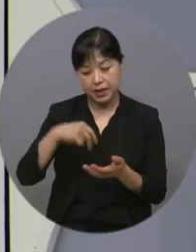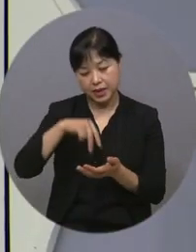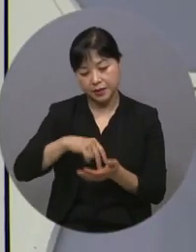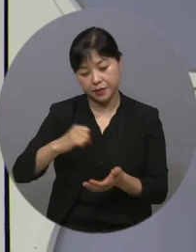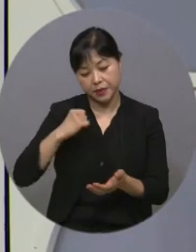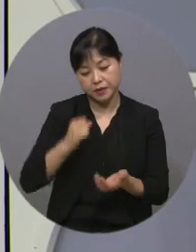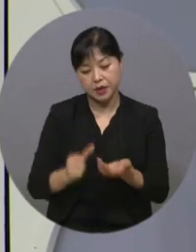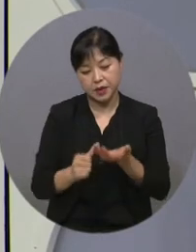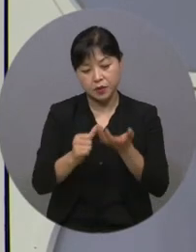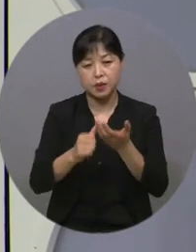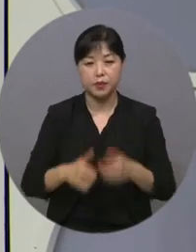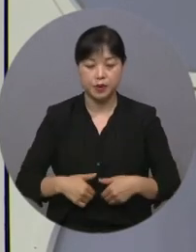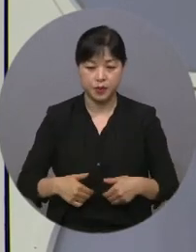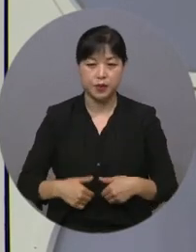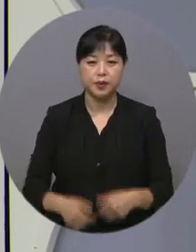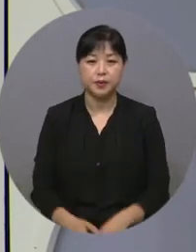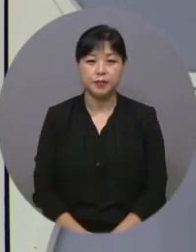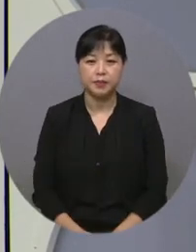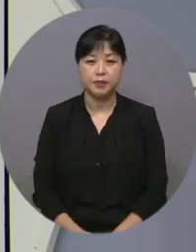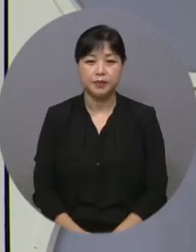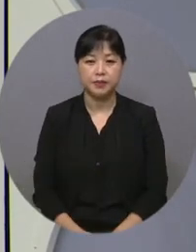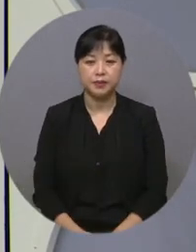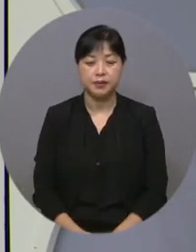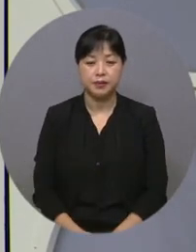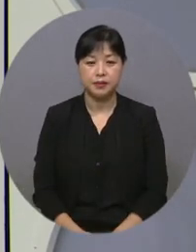자립심을 키워줘야 돼요.